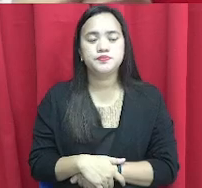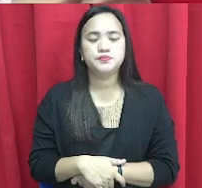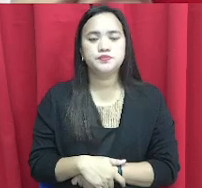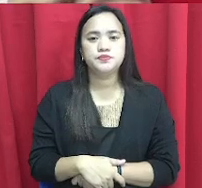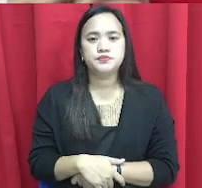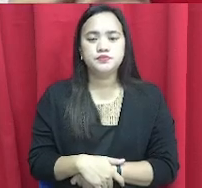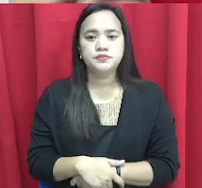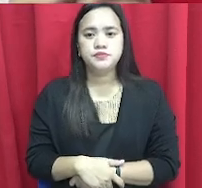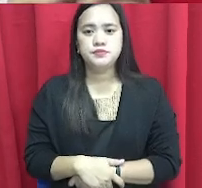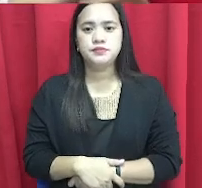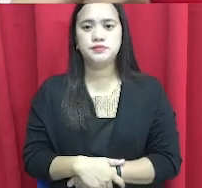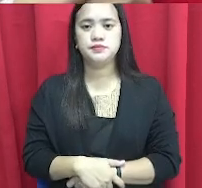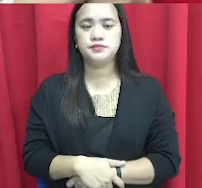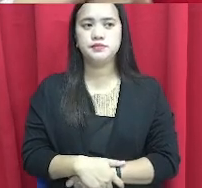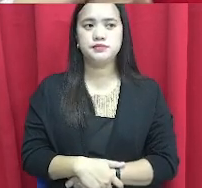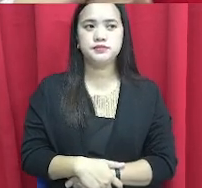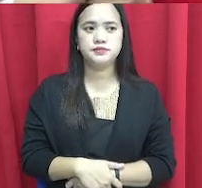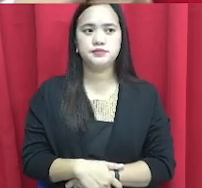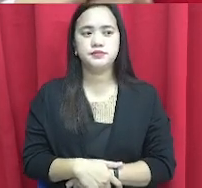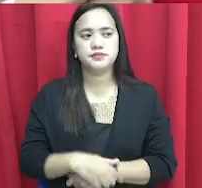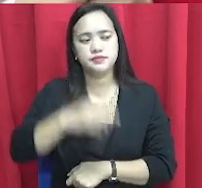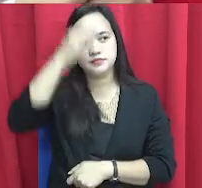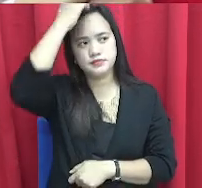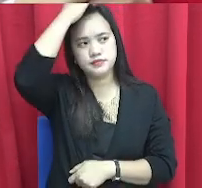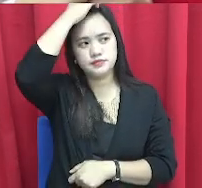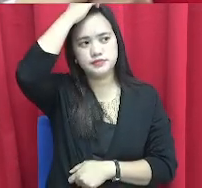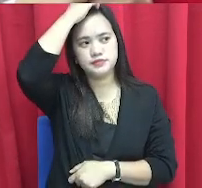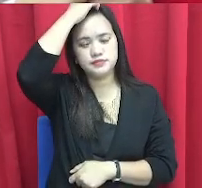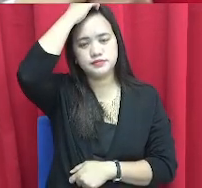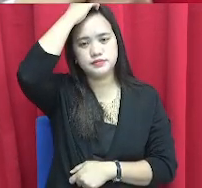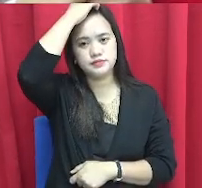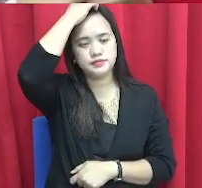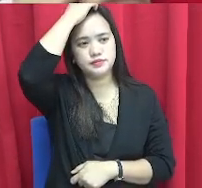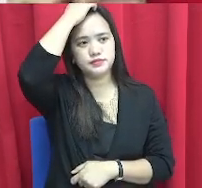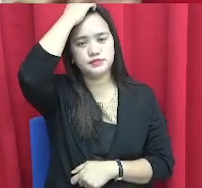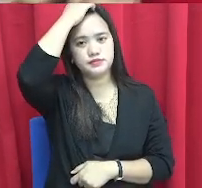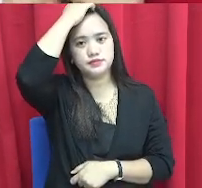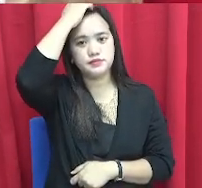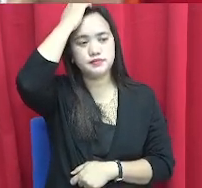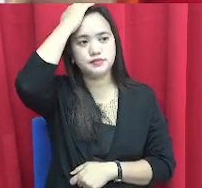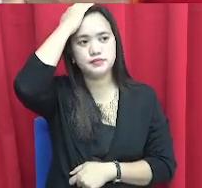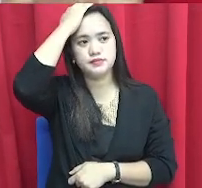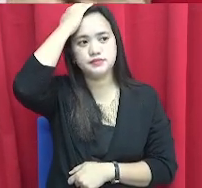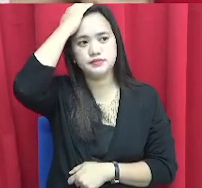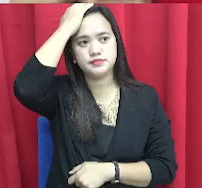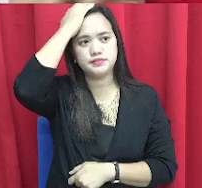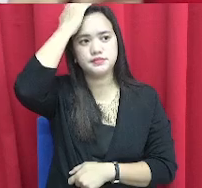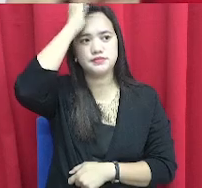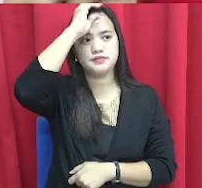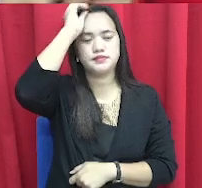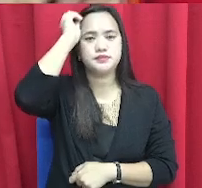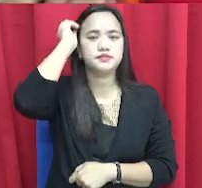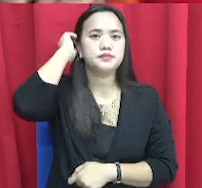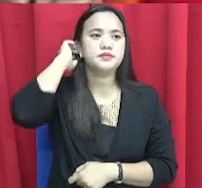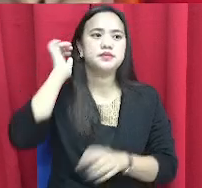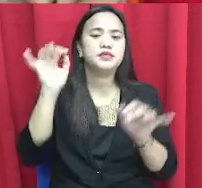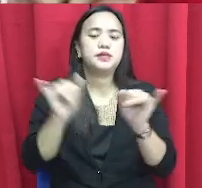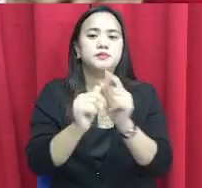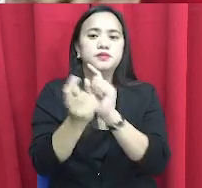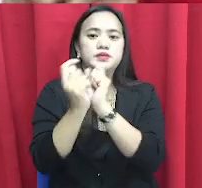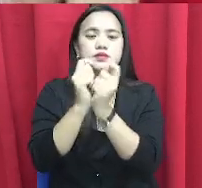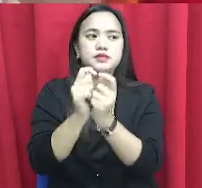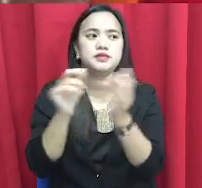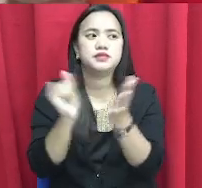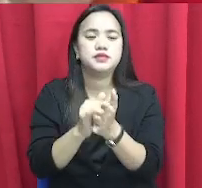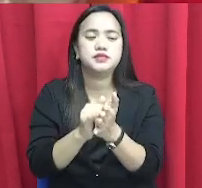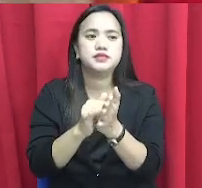RG Ah pero nagfull time ko sir 2021 na di ba 12 12 Oo kasi nagkasabay kaming nag-aral sa bible school o